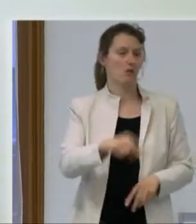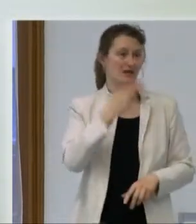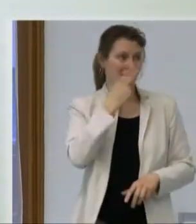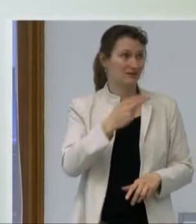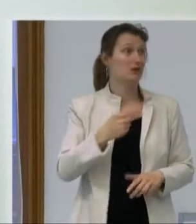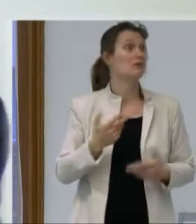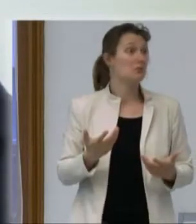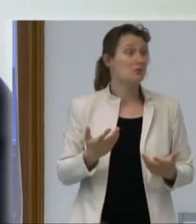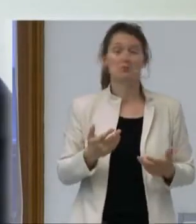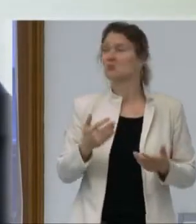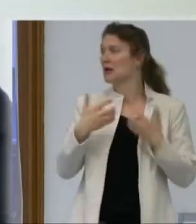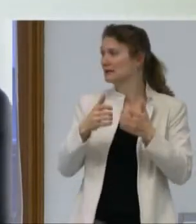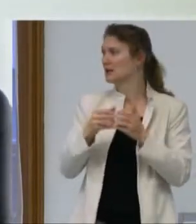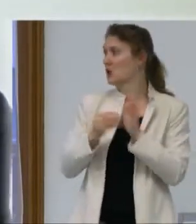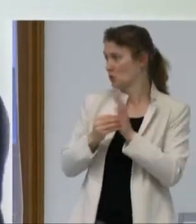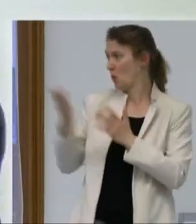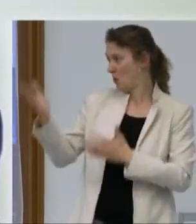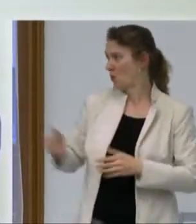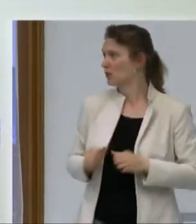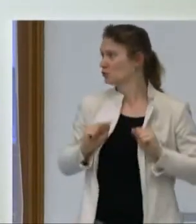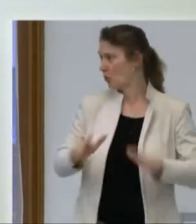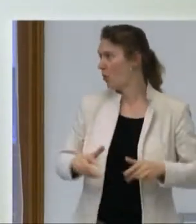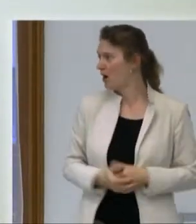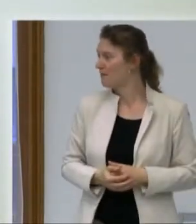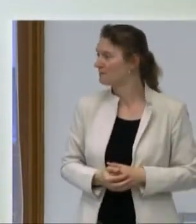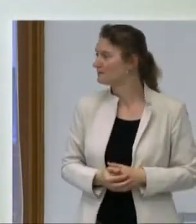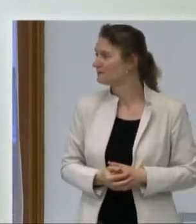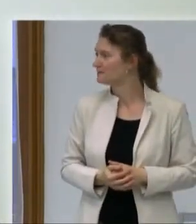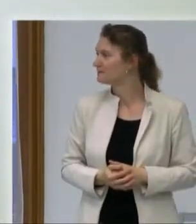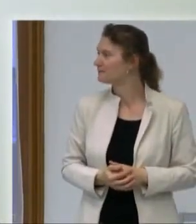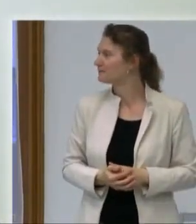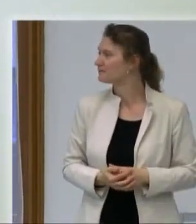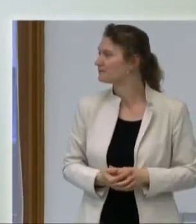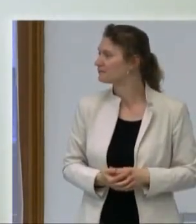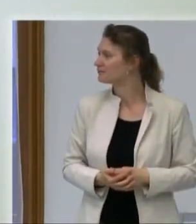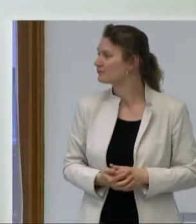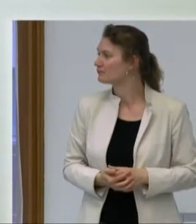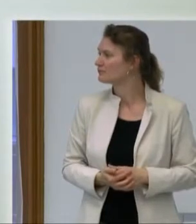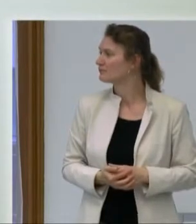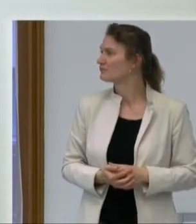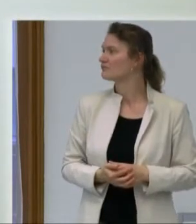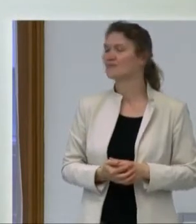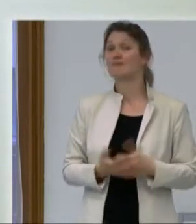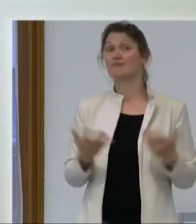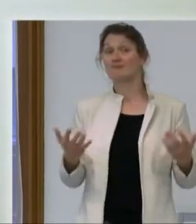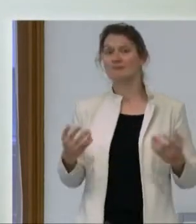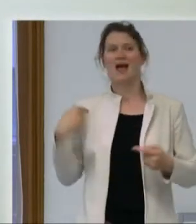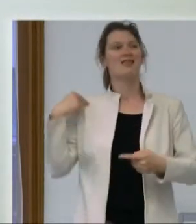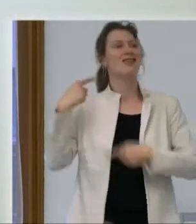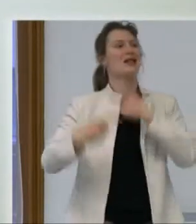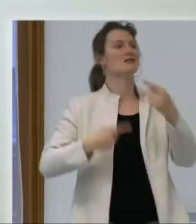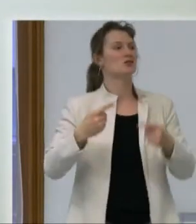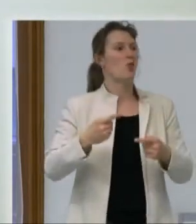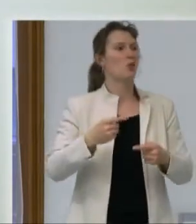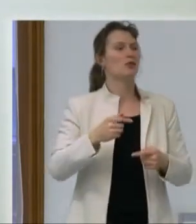auch heute auch noch etwas hören von den Erfahrungen. Ja, also Inklusion aufgrund der Tradition sehr